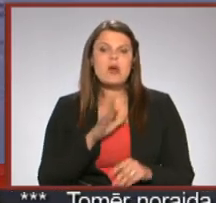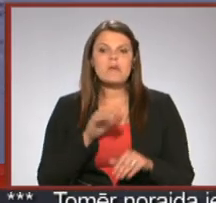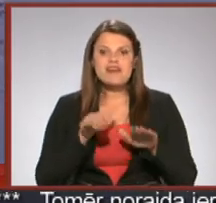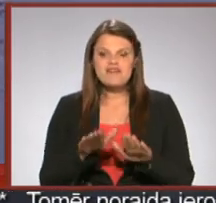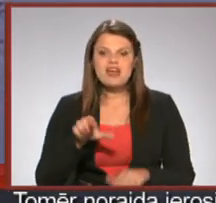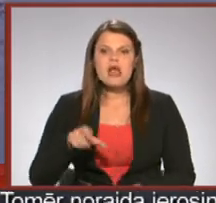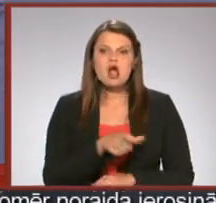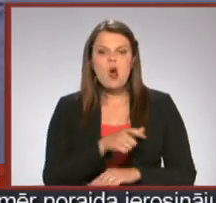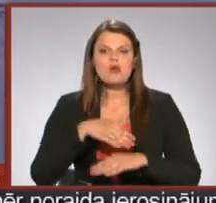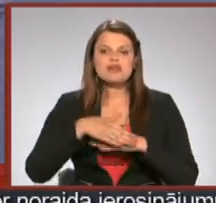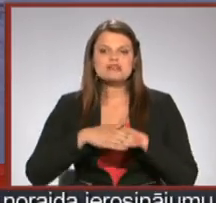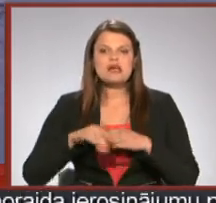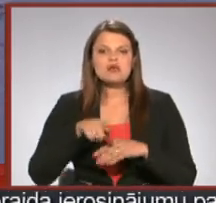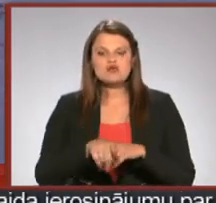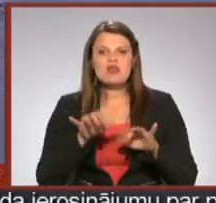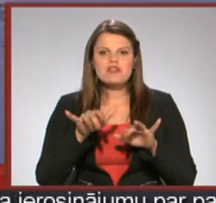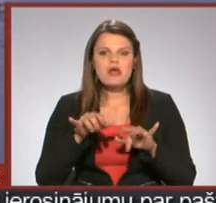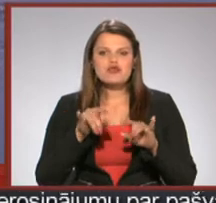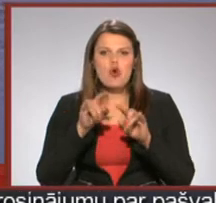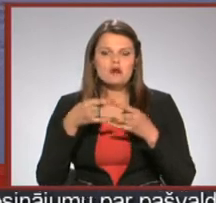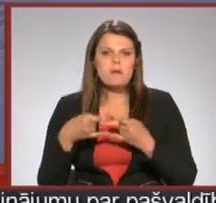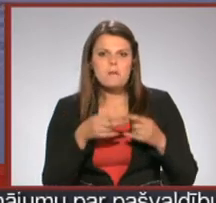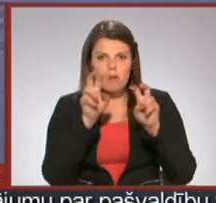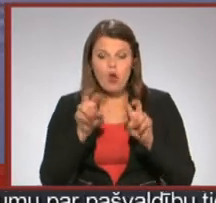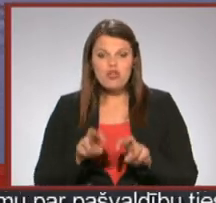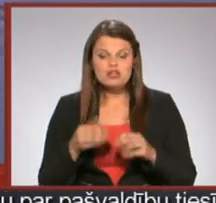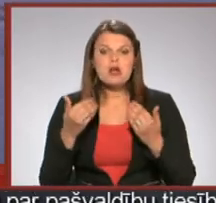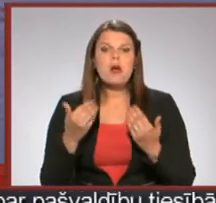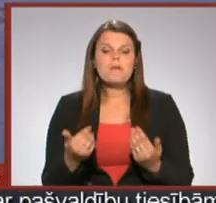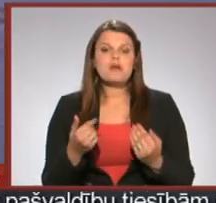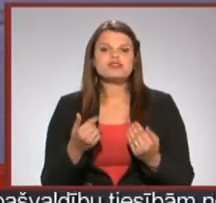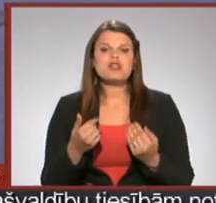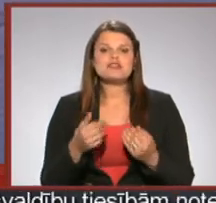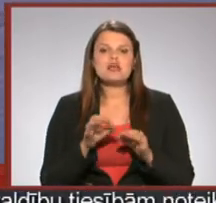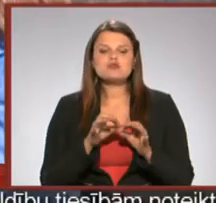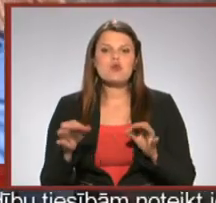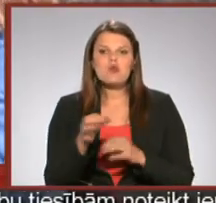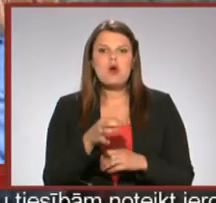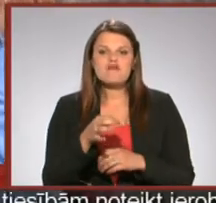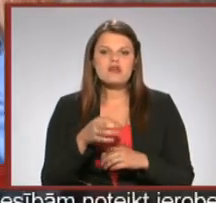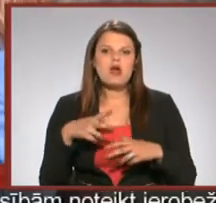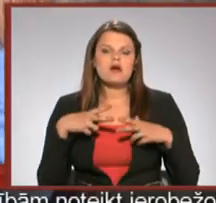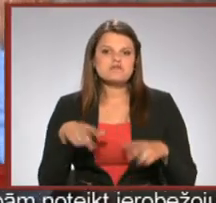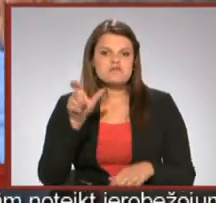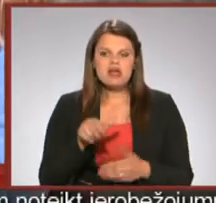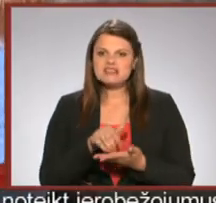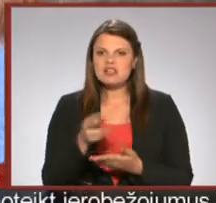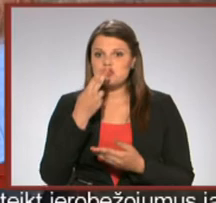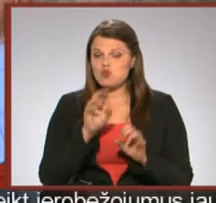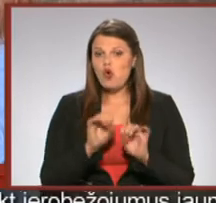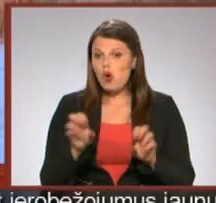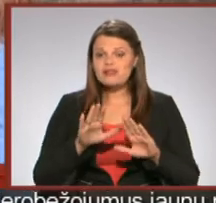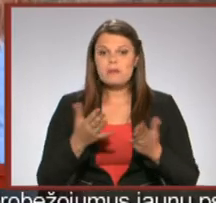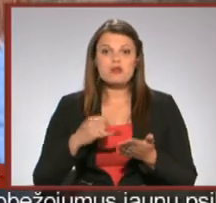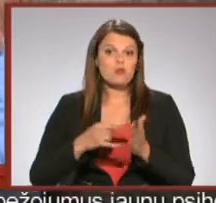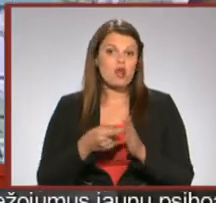veikta Gaujas lejtecis hidraulikas datoru modelēšana. Pašreizējais novada mērs no komentāriem atteicās, bet projektu vadītājs skaidro, ka